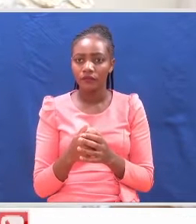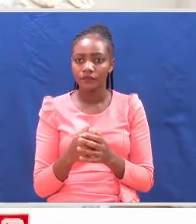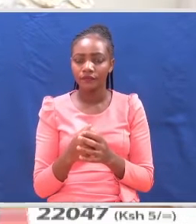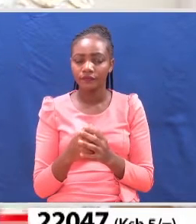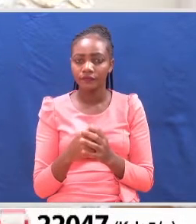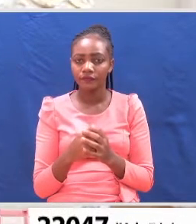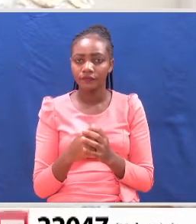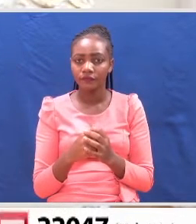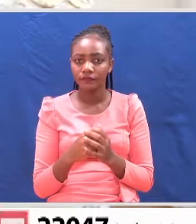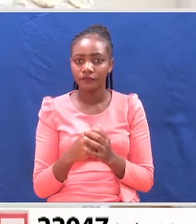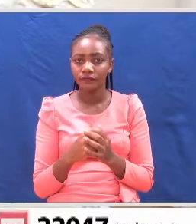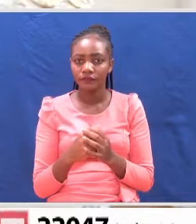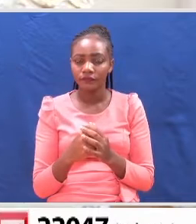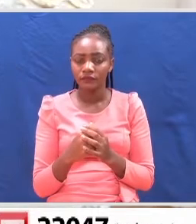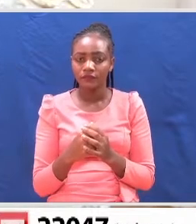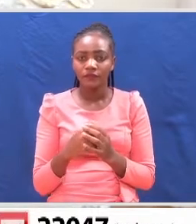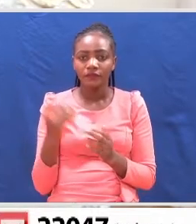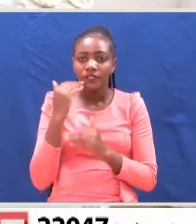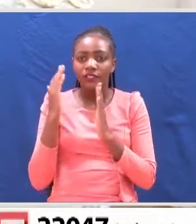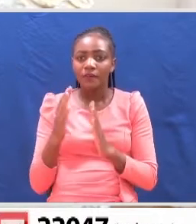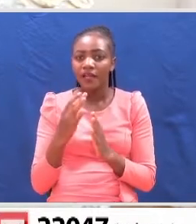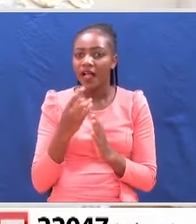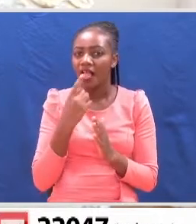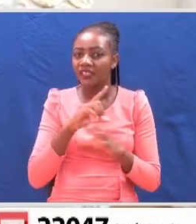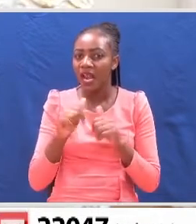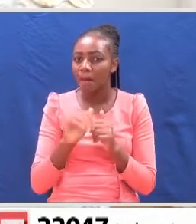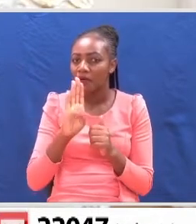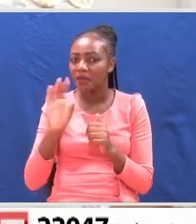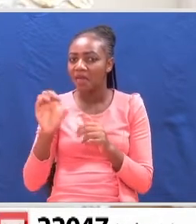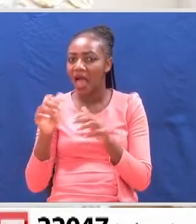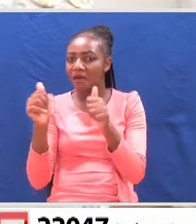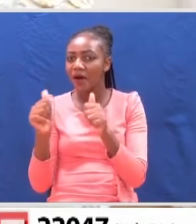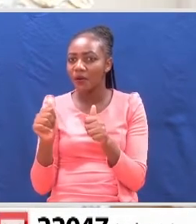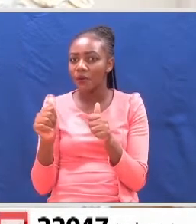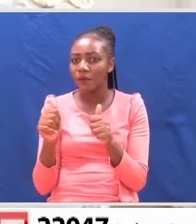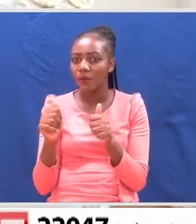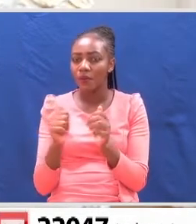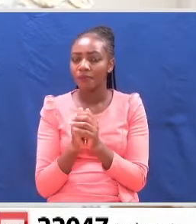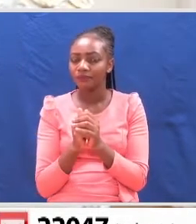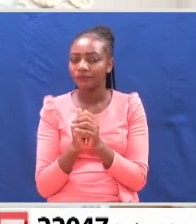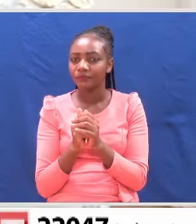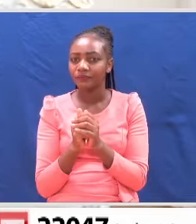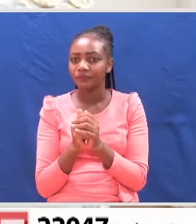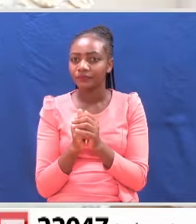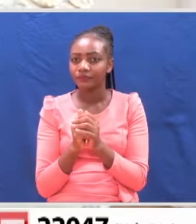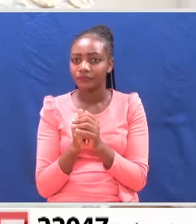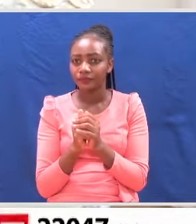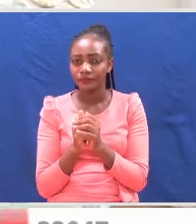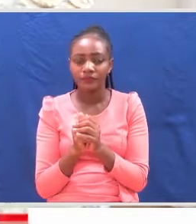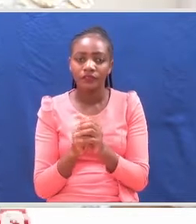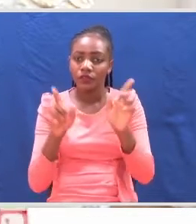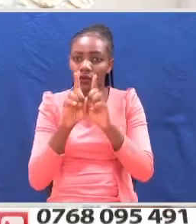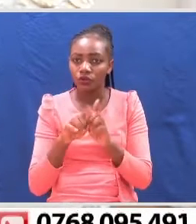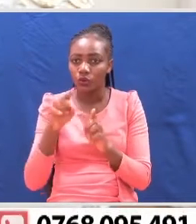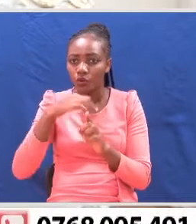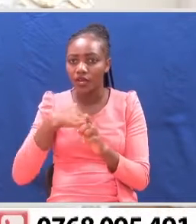akaskataa kulizungumzia lile swala la BBI, maana kulingana na yeye ni referee, lakini nitatoka huko. Kuna masuala